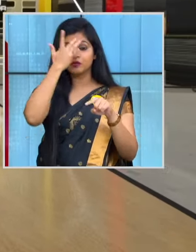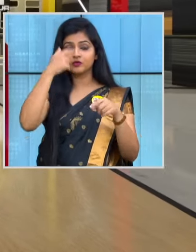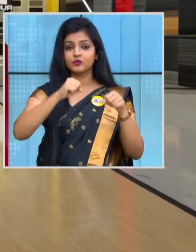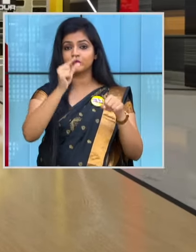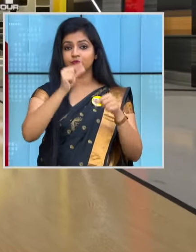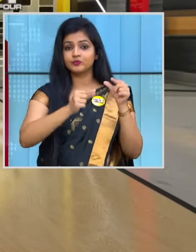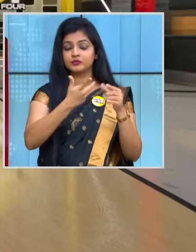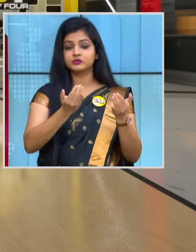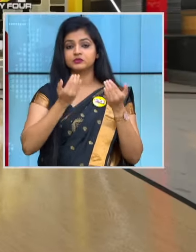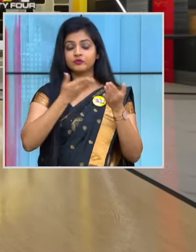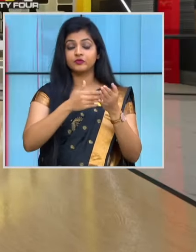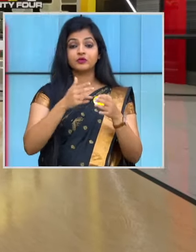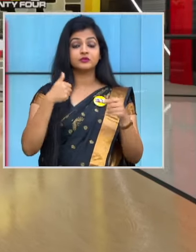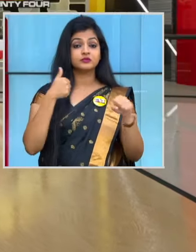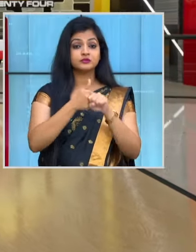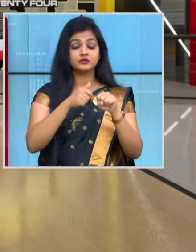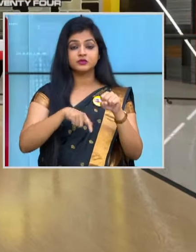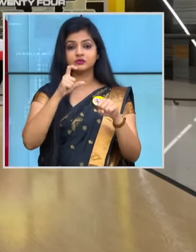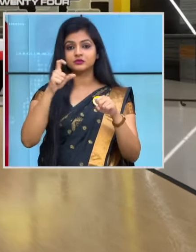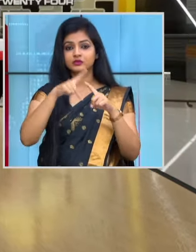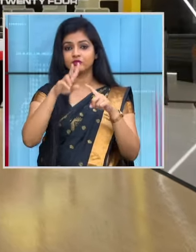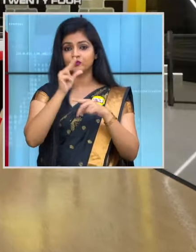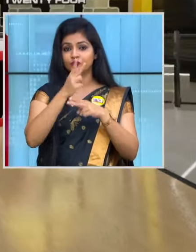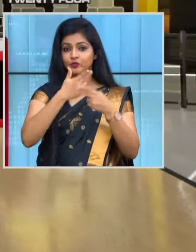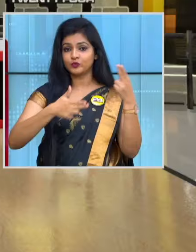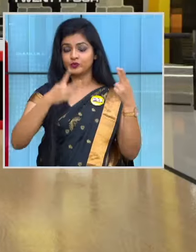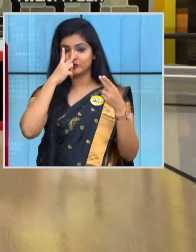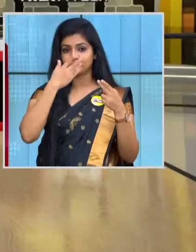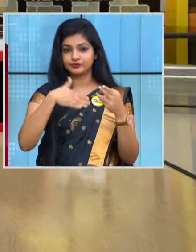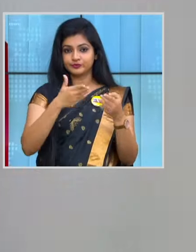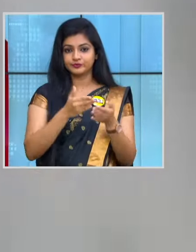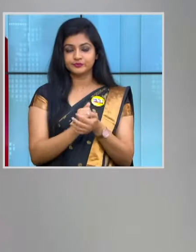രക്ഷപ്പെട്ടത്. അപകടത്തിന്റെ സി സി ടി വി ദൃശ്യങ്ങൾ 24 ലഭിച്ചു. ആദ്യം അത് കാണാം.